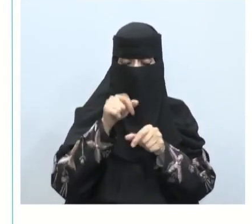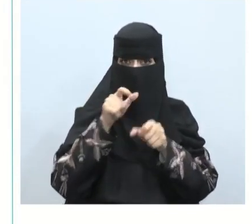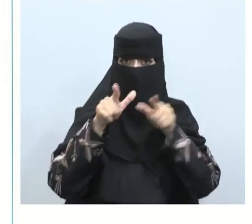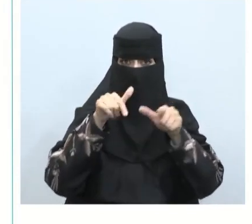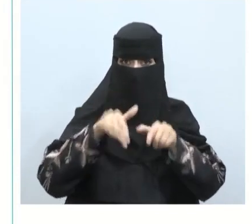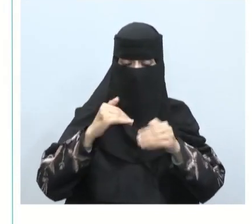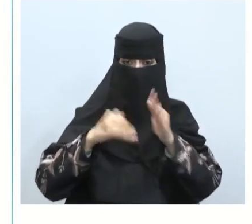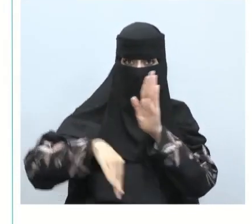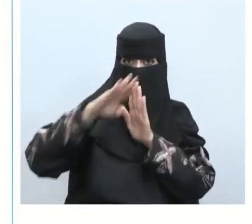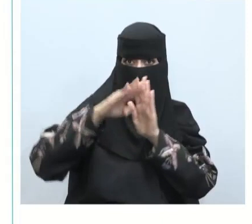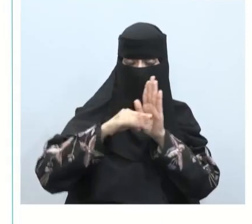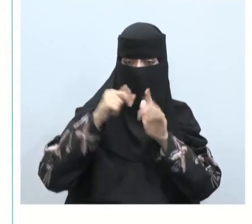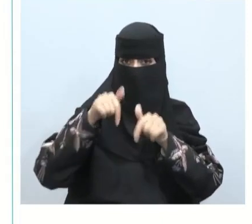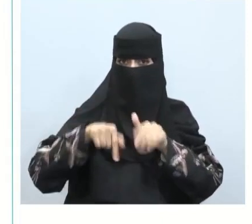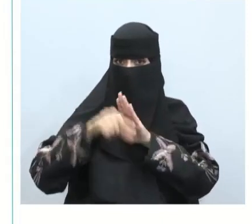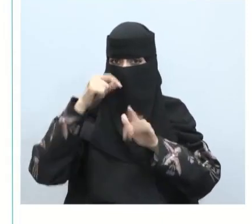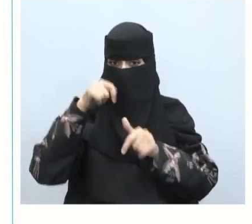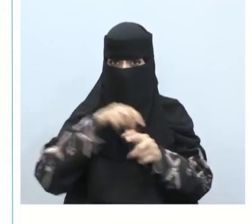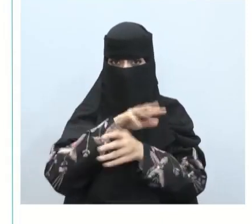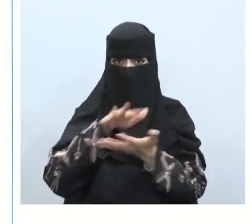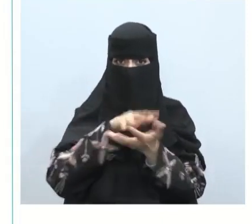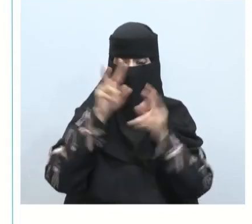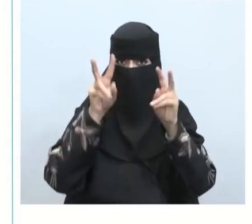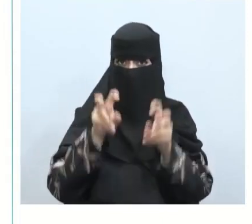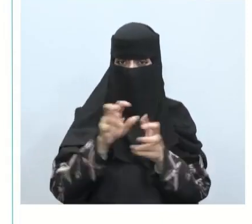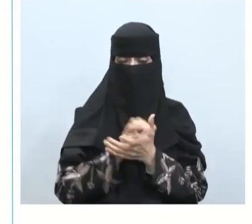التي اتبعناها في الدرس لحل هذه المش